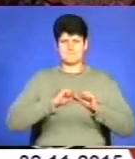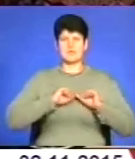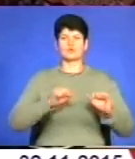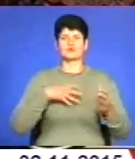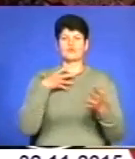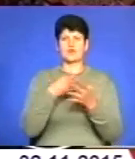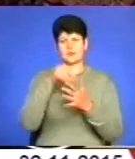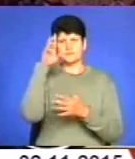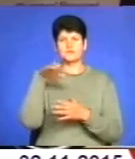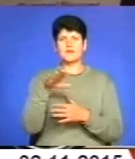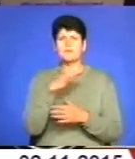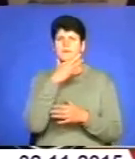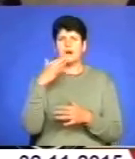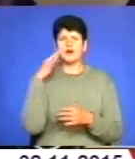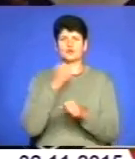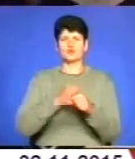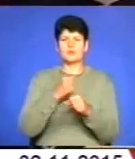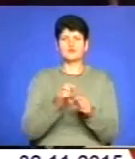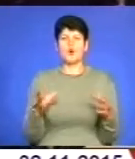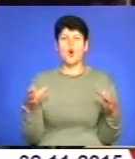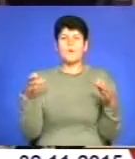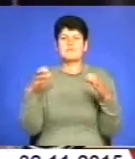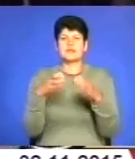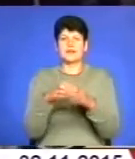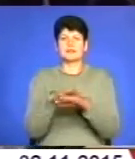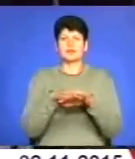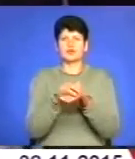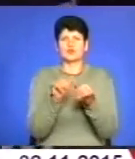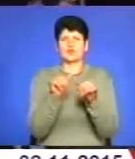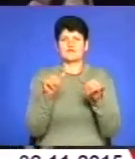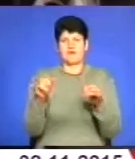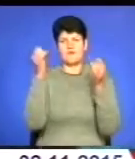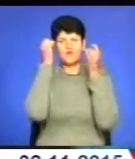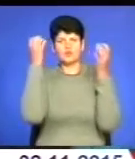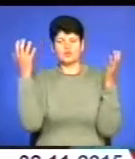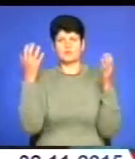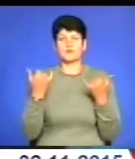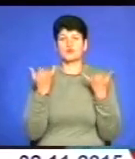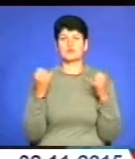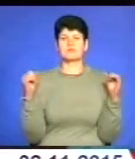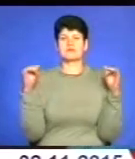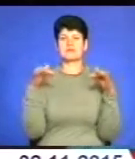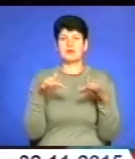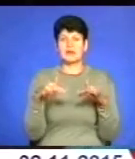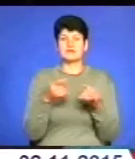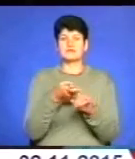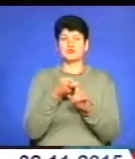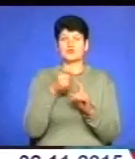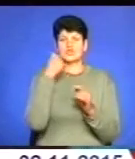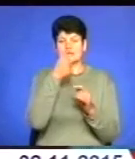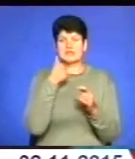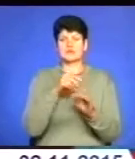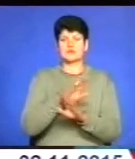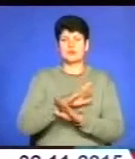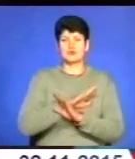своєї країни. Він багато зробив, щоб об'єднати народ і розвивати його культуру. Ми сьогодні зібралися з нагоди річниці смерті